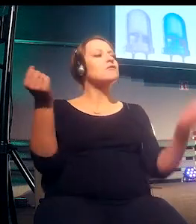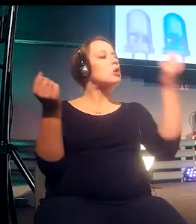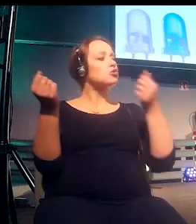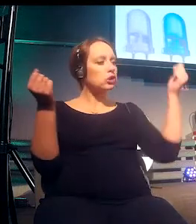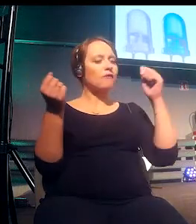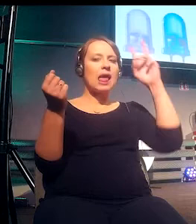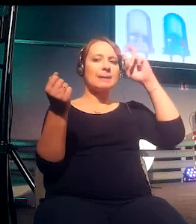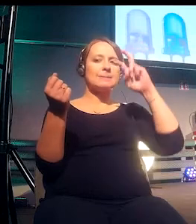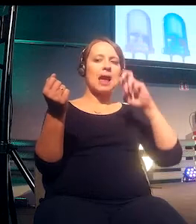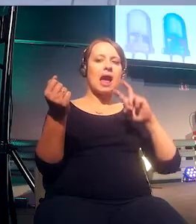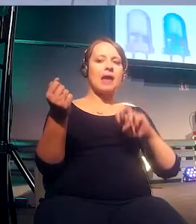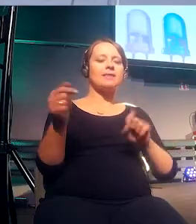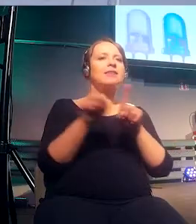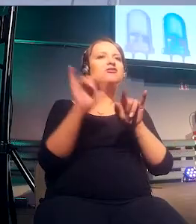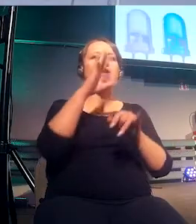specyfika pewnych rynków.